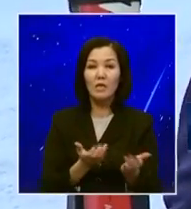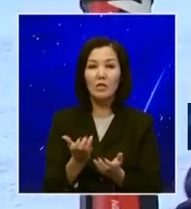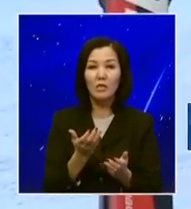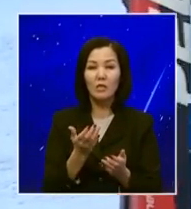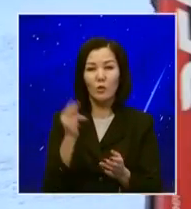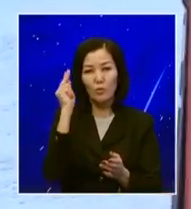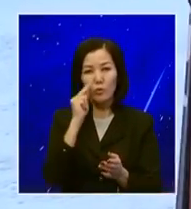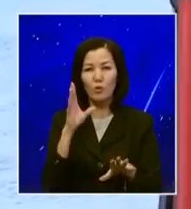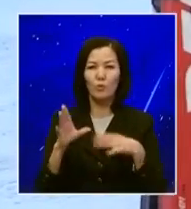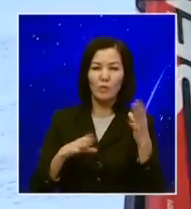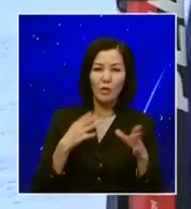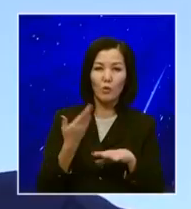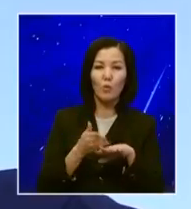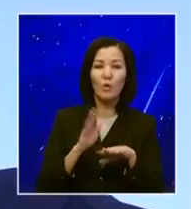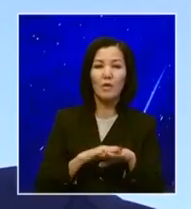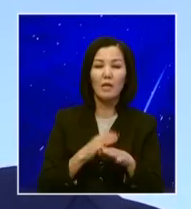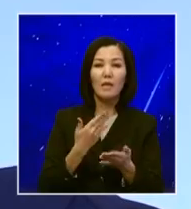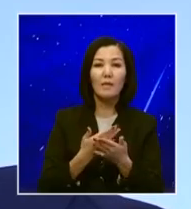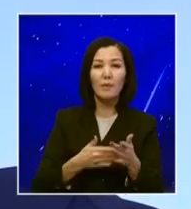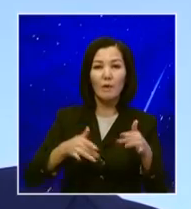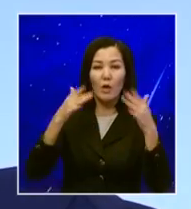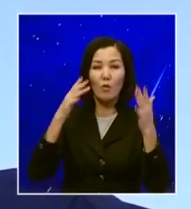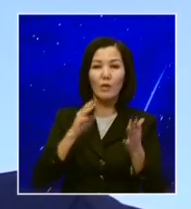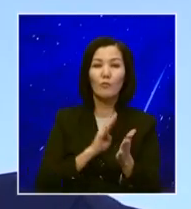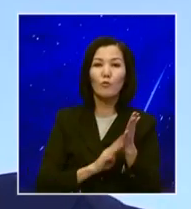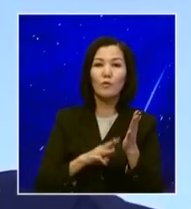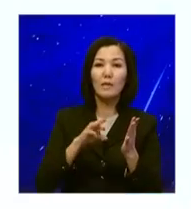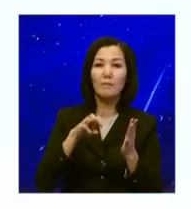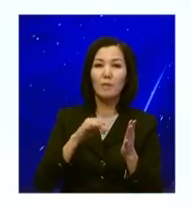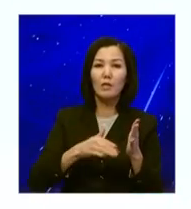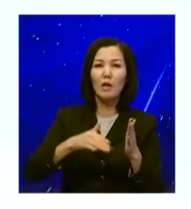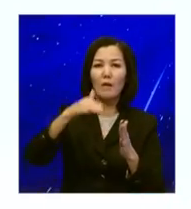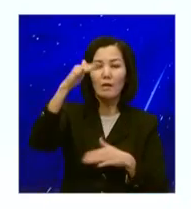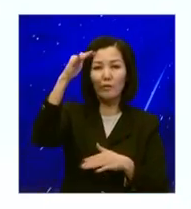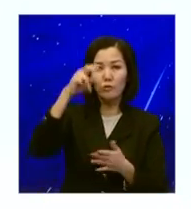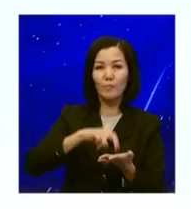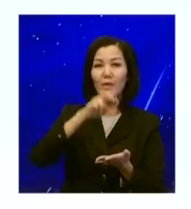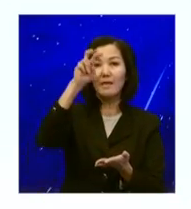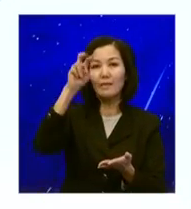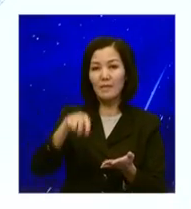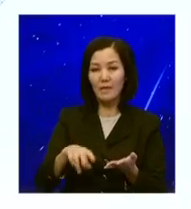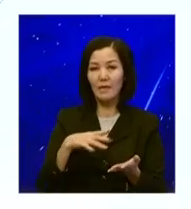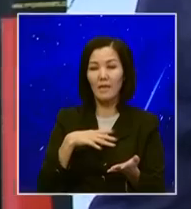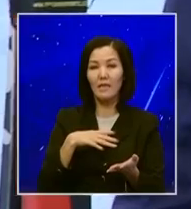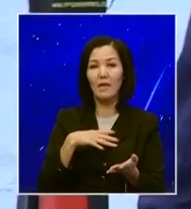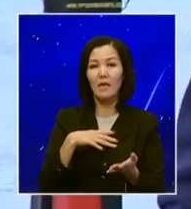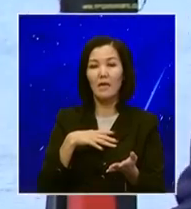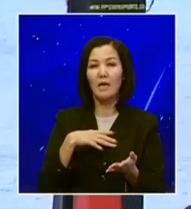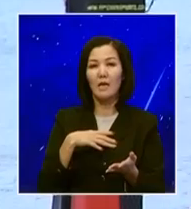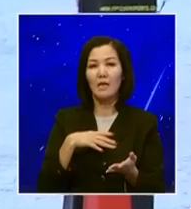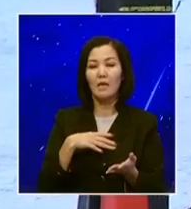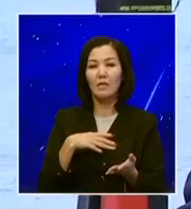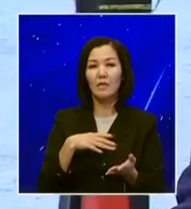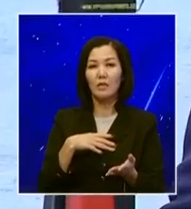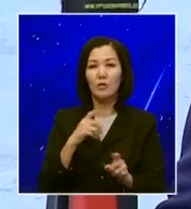қиын. Мына мен ауада ұшады, мысалы 90 метрлікте секіріп, мына мен 10 километр жүгіреді жарыста. Мақсатым осы